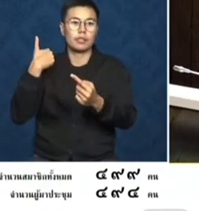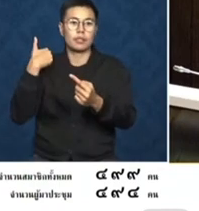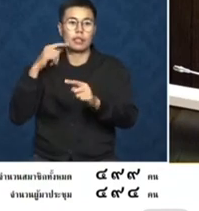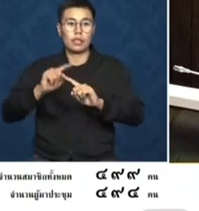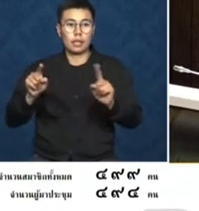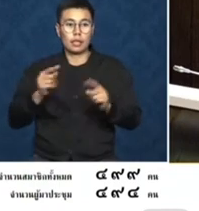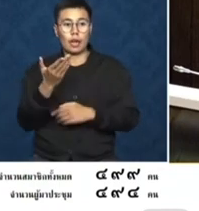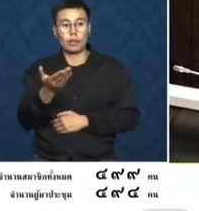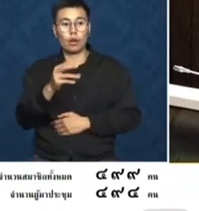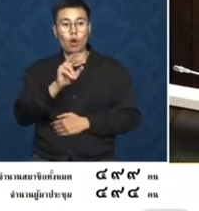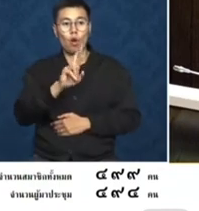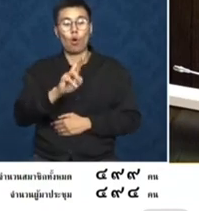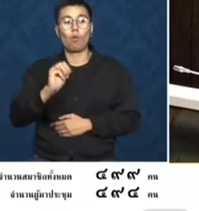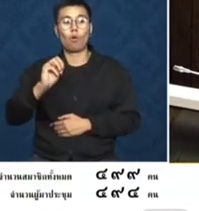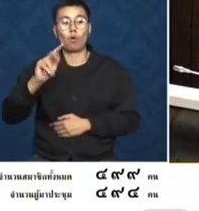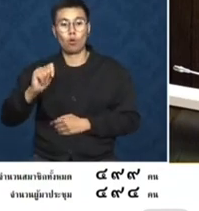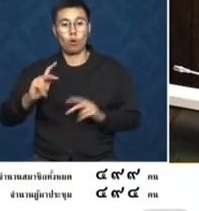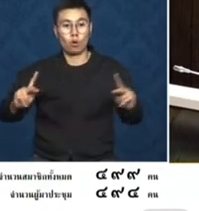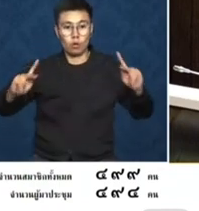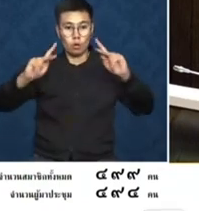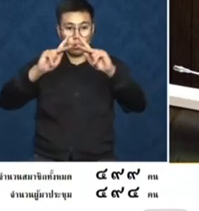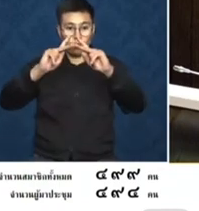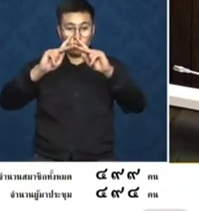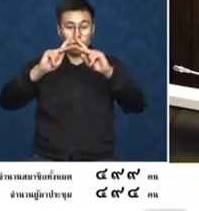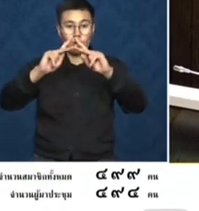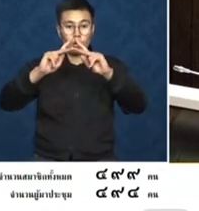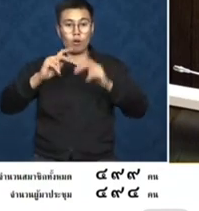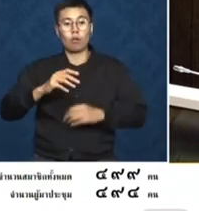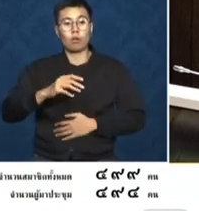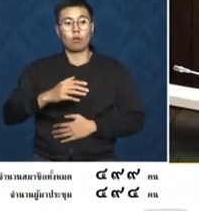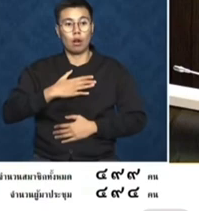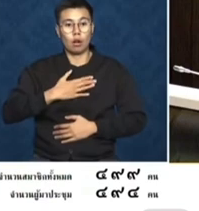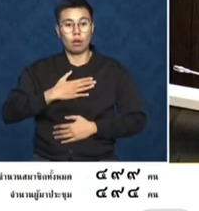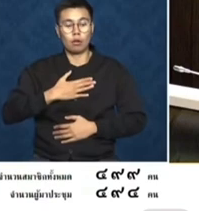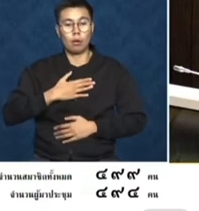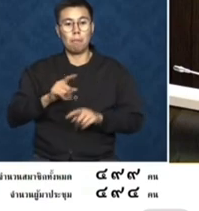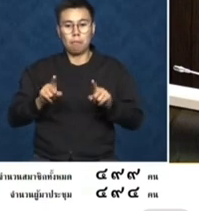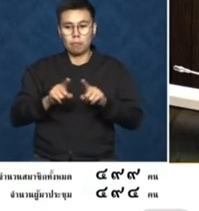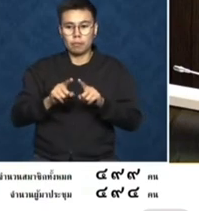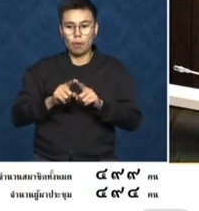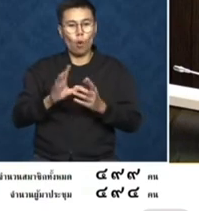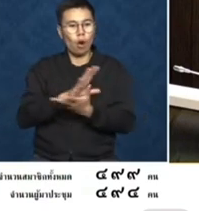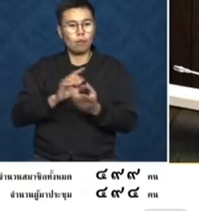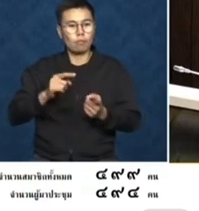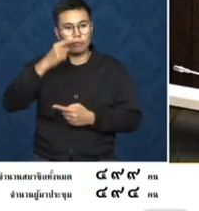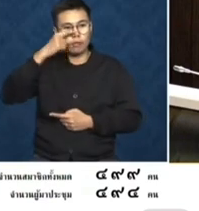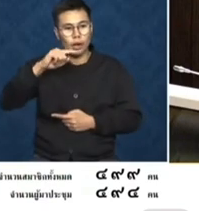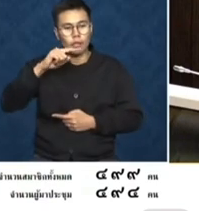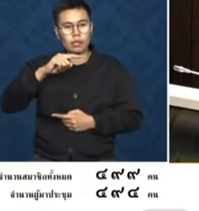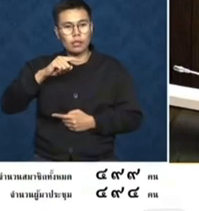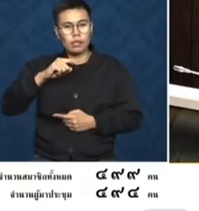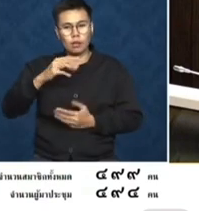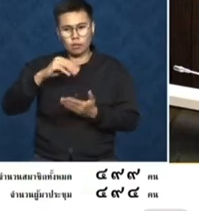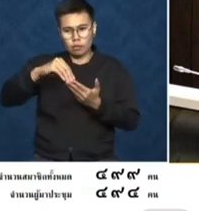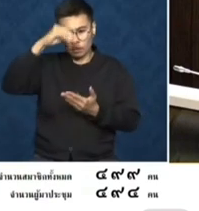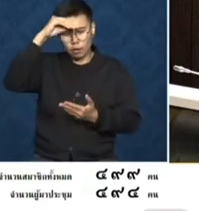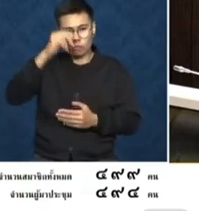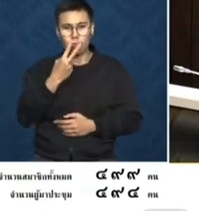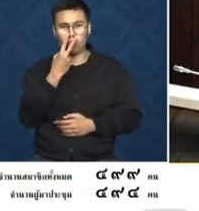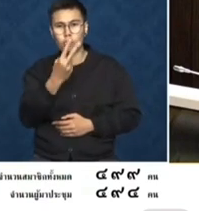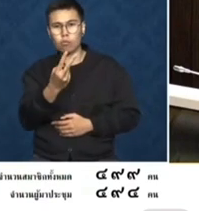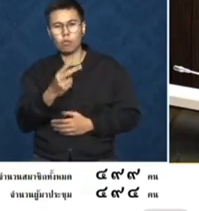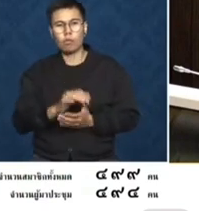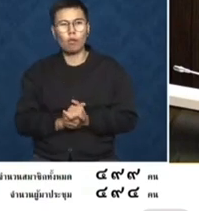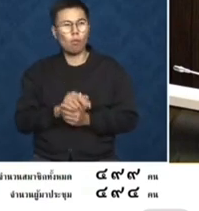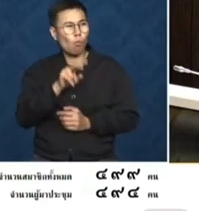แต่ที่ท่รั้นตรีวาการกระสงศิษาที่การบอกวาของเราเป็ตัวของเราเองเี่ยนี่คืออากาศอะไรรไมองไปข้างหน